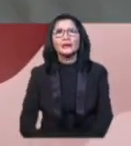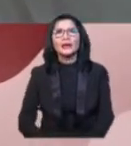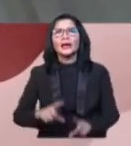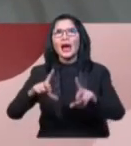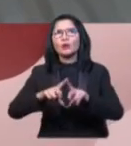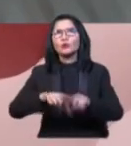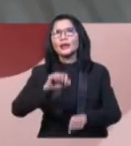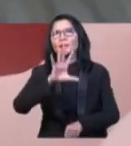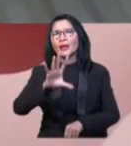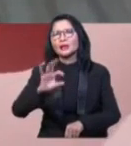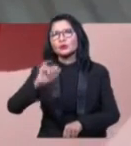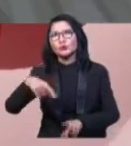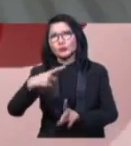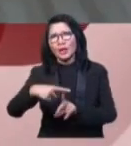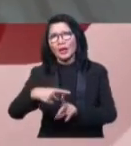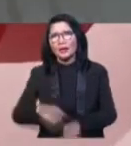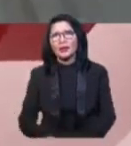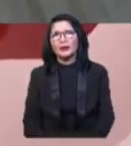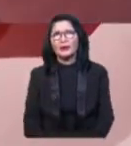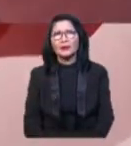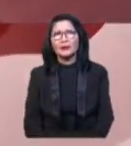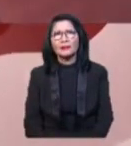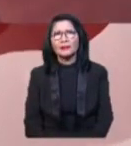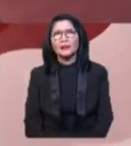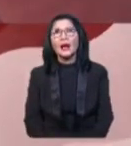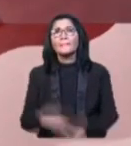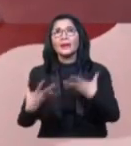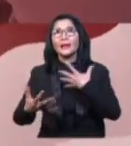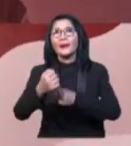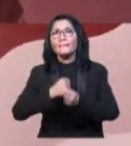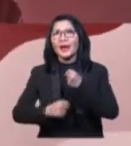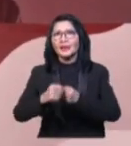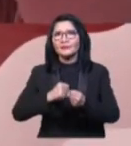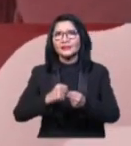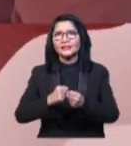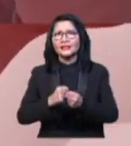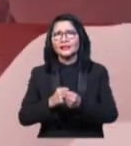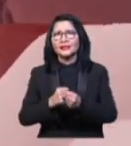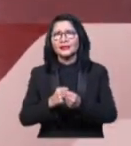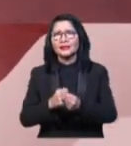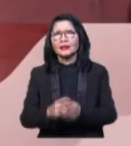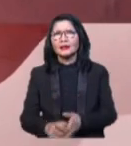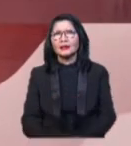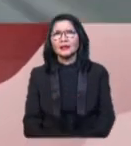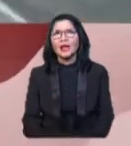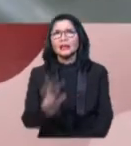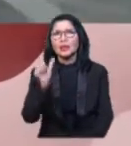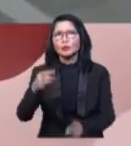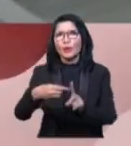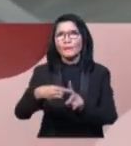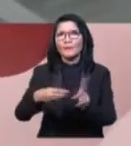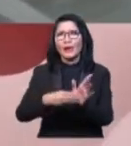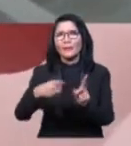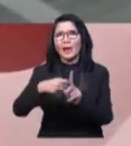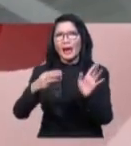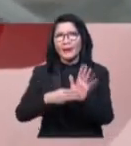500 juta. Nah, ini sebetulnya bagaimana juga mengaktivasi, reaktivasi usaha dari pelaku UMKM